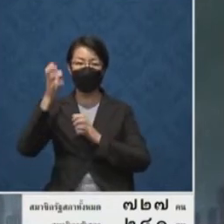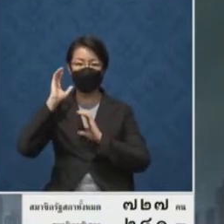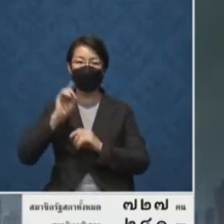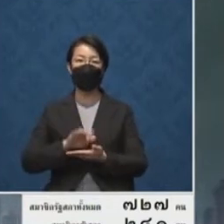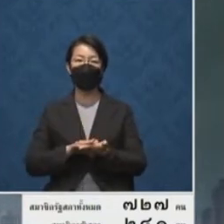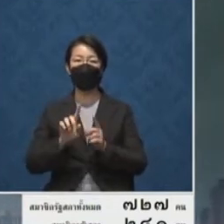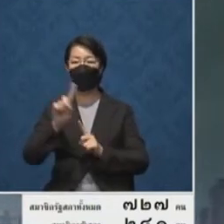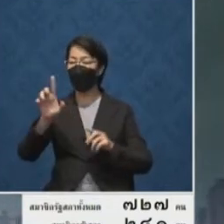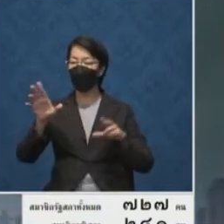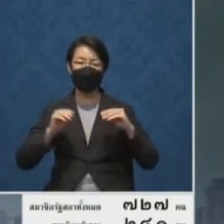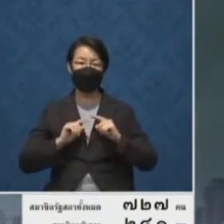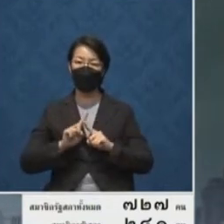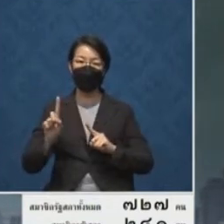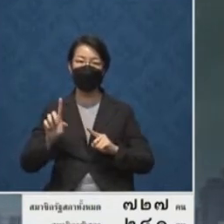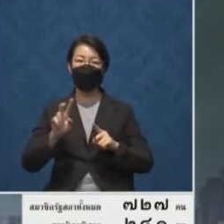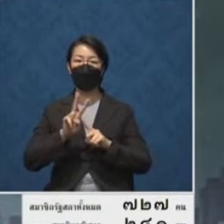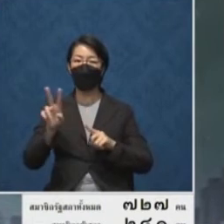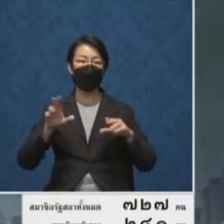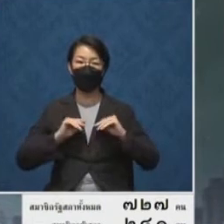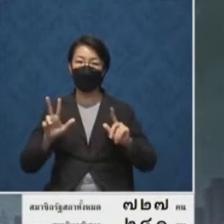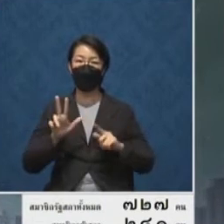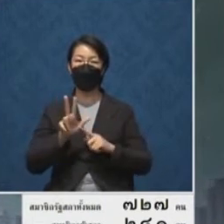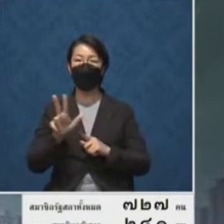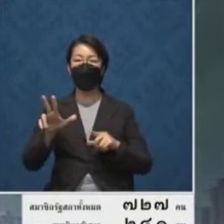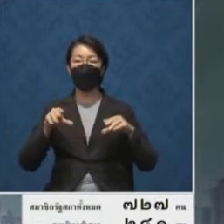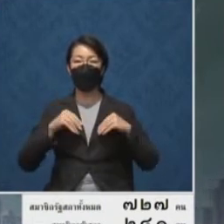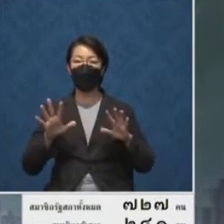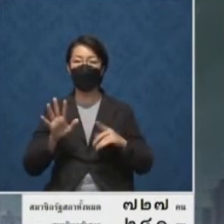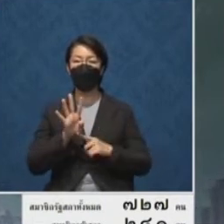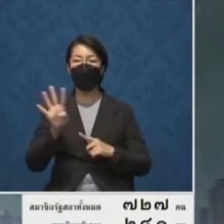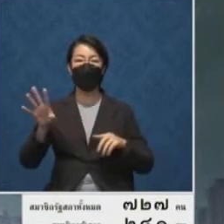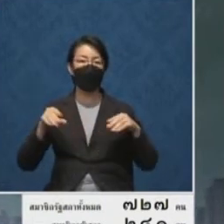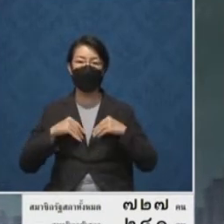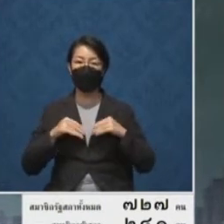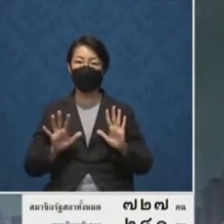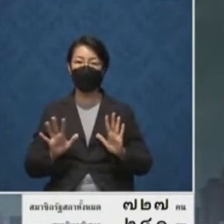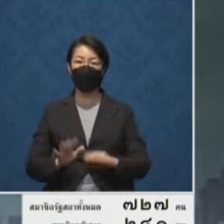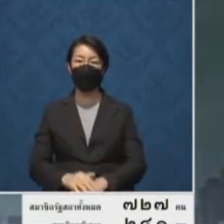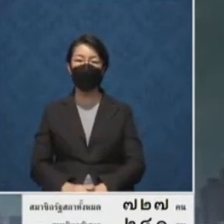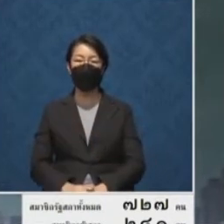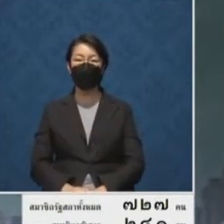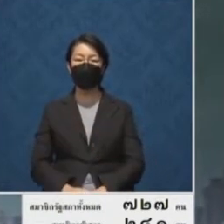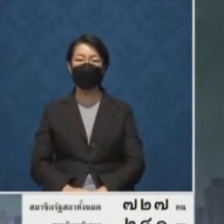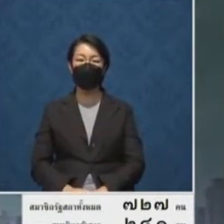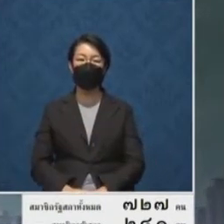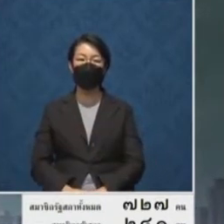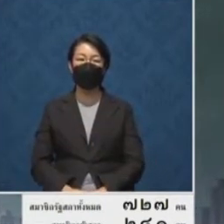าใหม่นะครับ1ไม่รับหลักการ2ไม่รับหลักการ3ไม่รับหลักการและ4ไม่รับหลัก